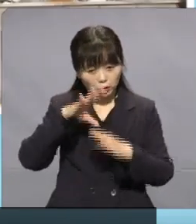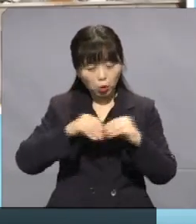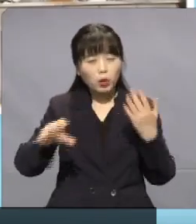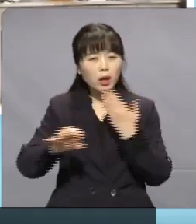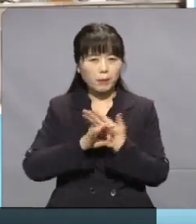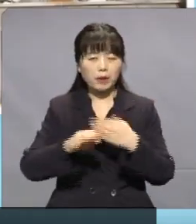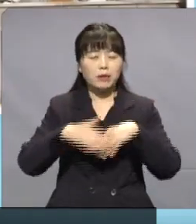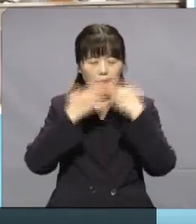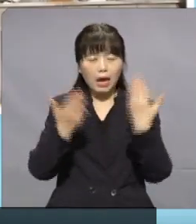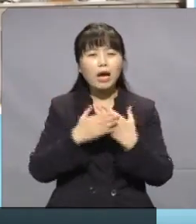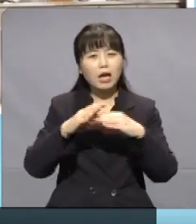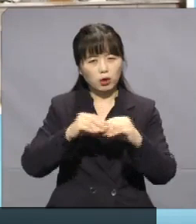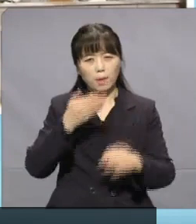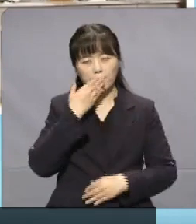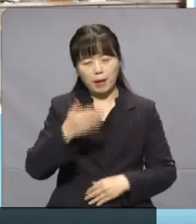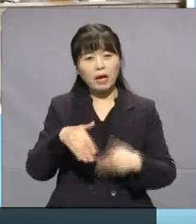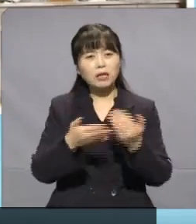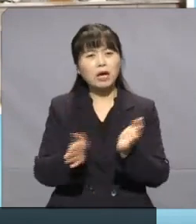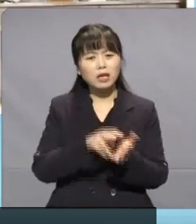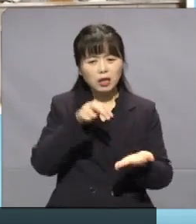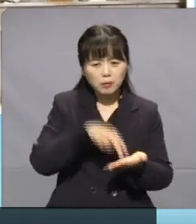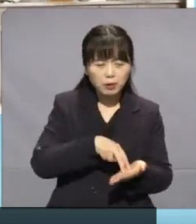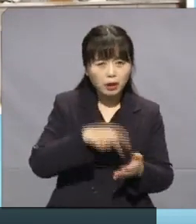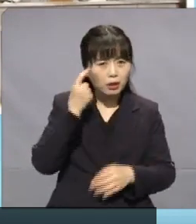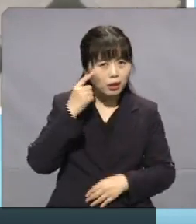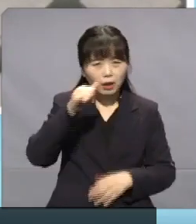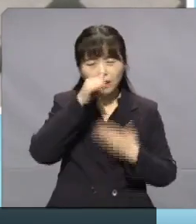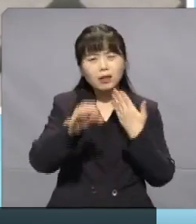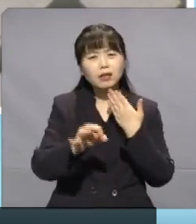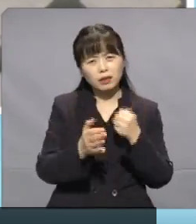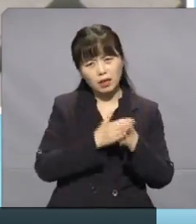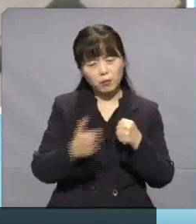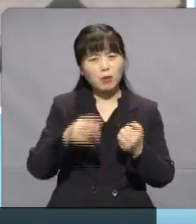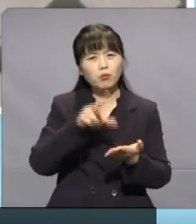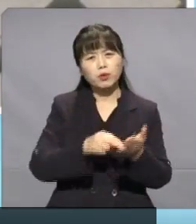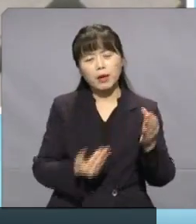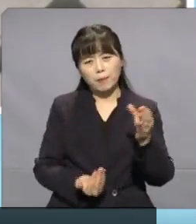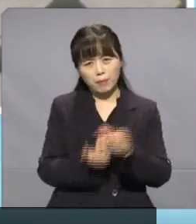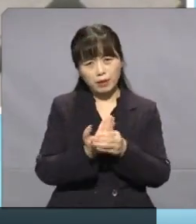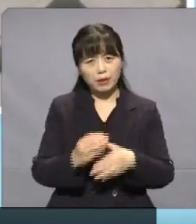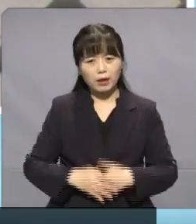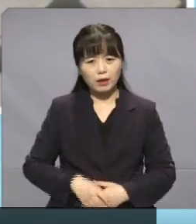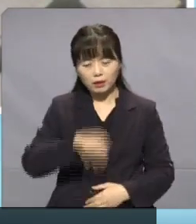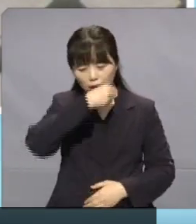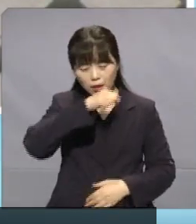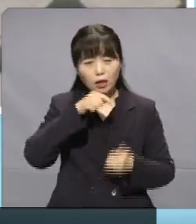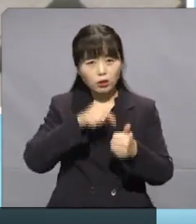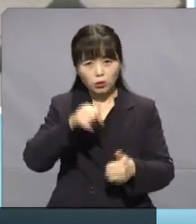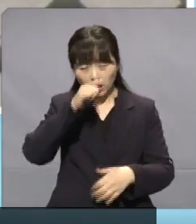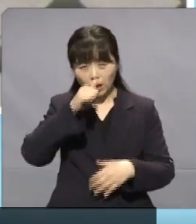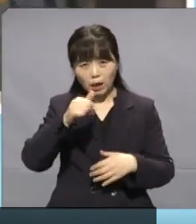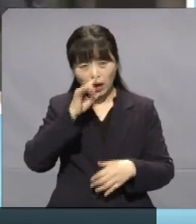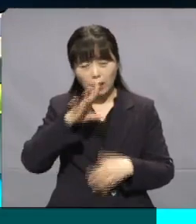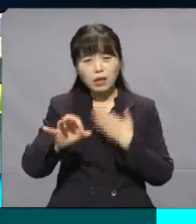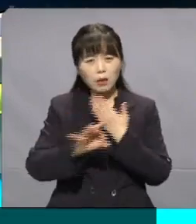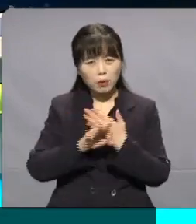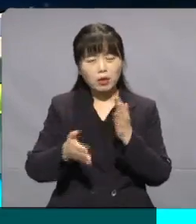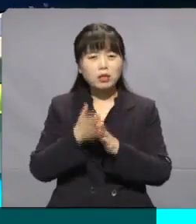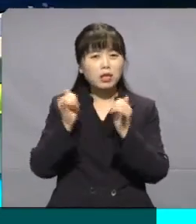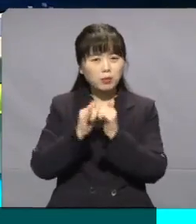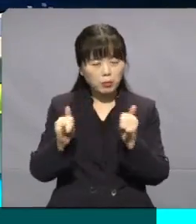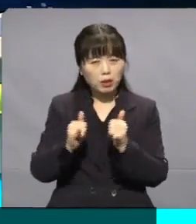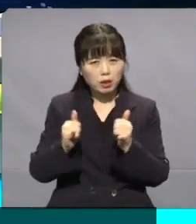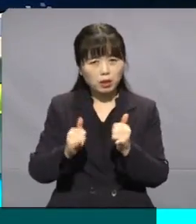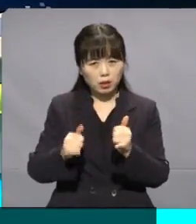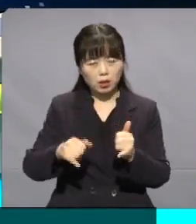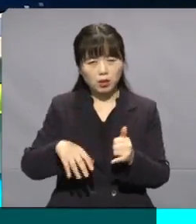풀 문제들이 당의 입장에서 생각하다 보니까 그렇죠. 문제가 되는 거거든요. 네, 예산 처리가 안 되면 시민들, 국민들이 피해를 본다. 그 생각이 먼저